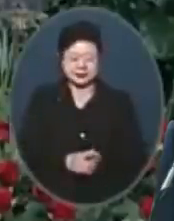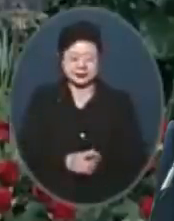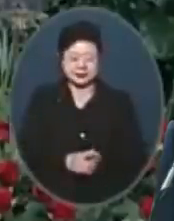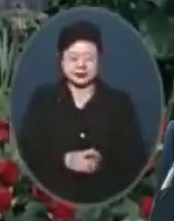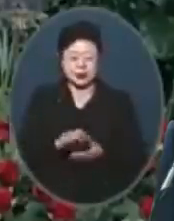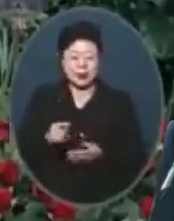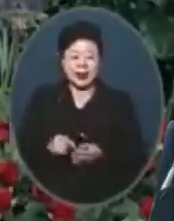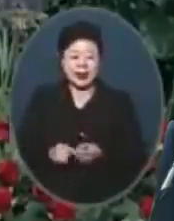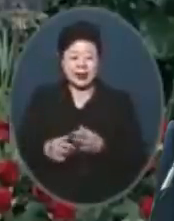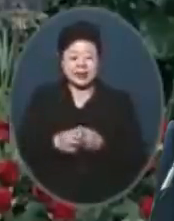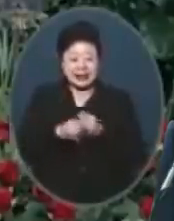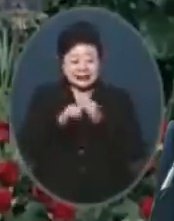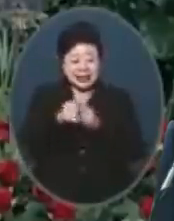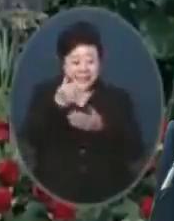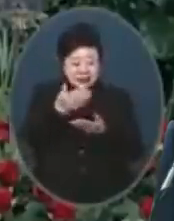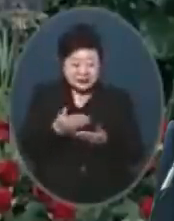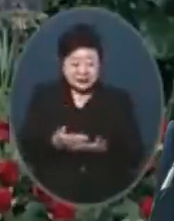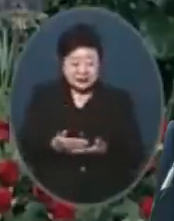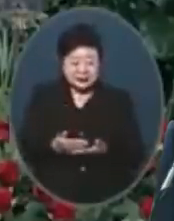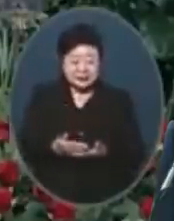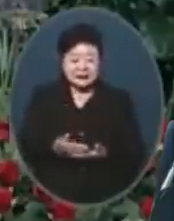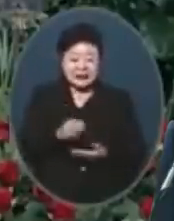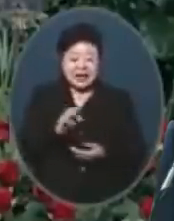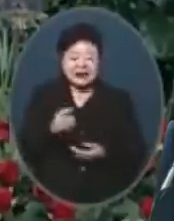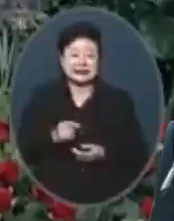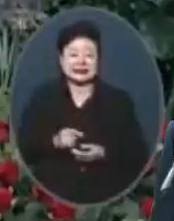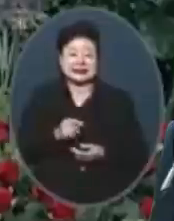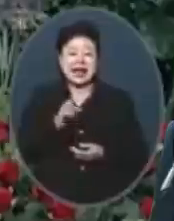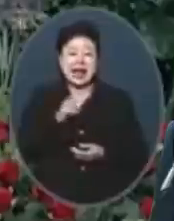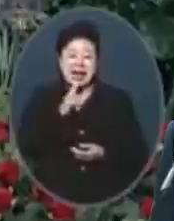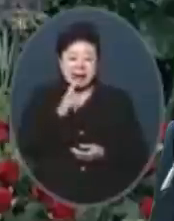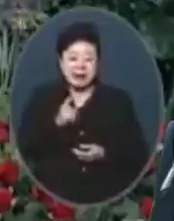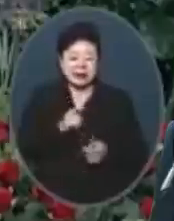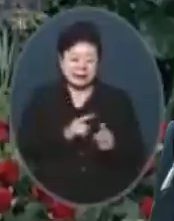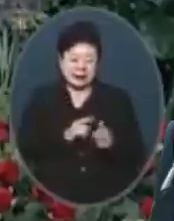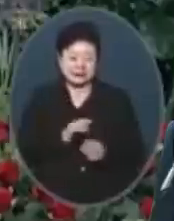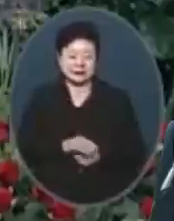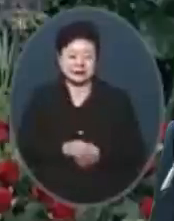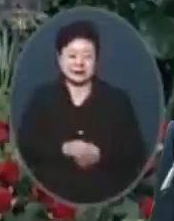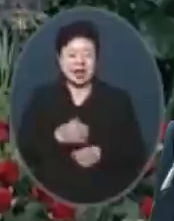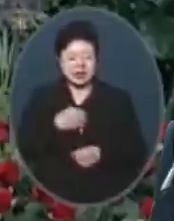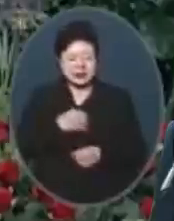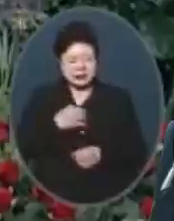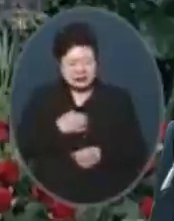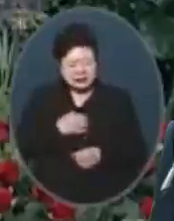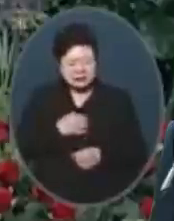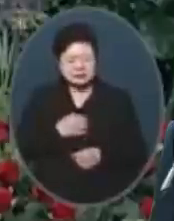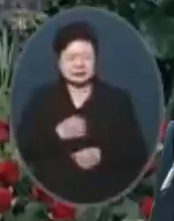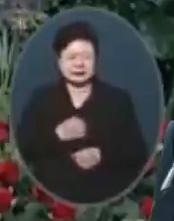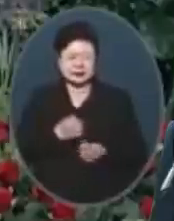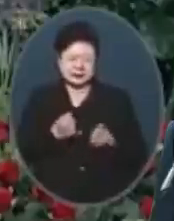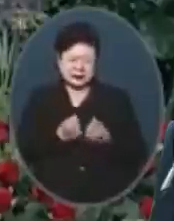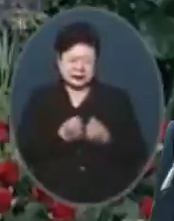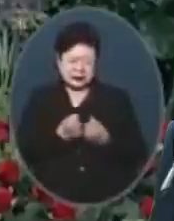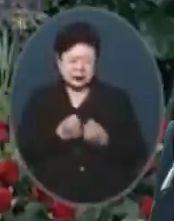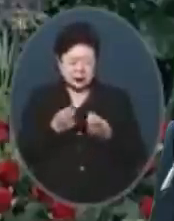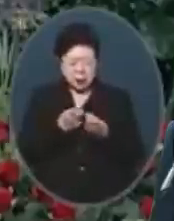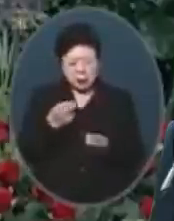노벨 의학상을 수상했던 알렉시스 카렐은 근심과 싸우는 방법을 모르는